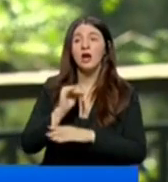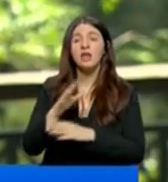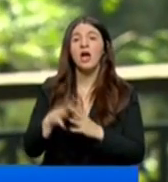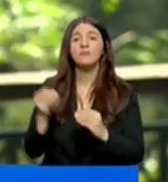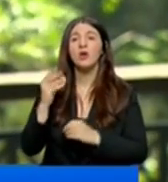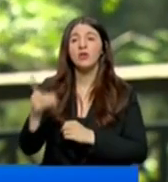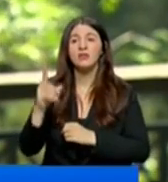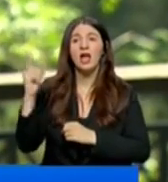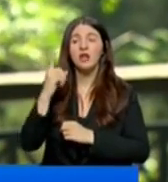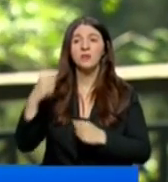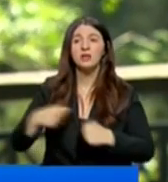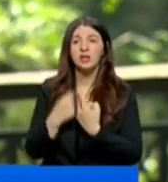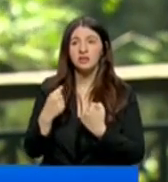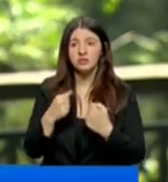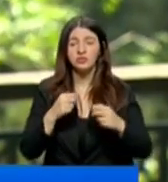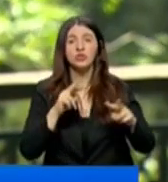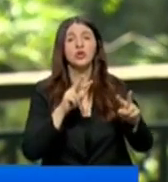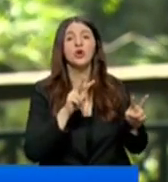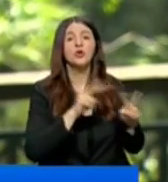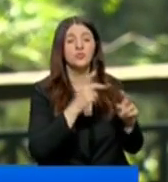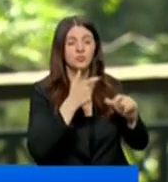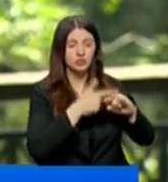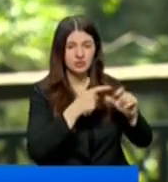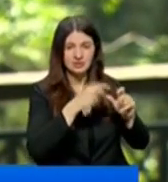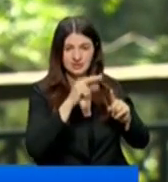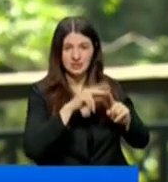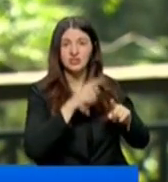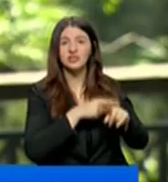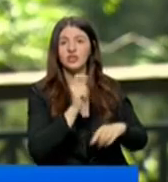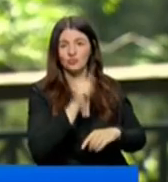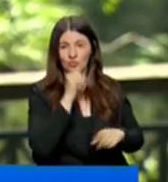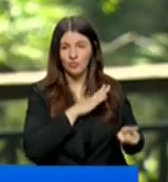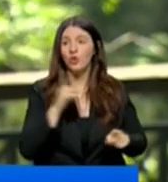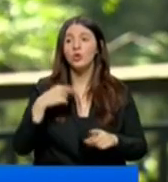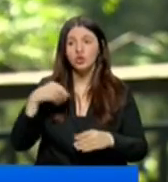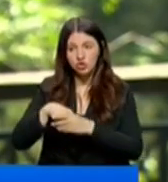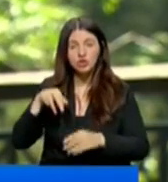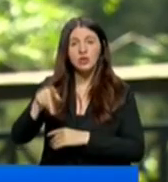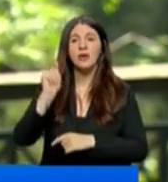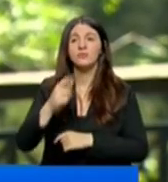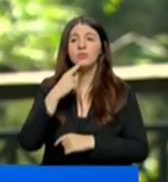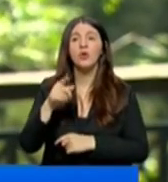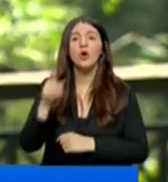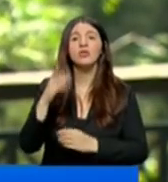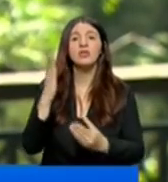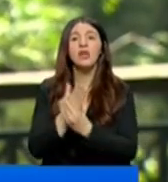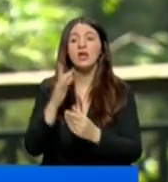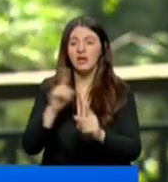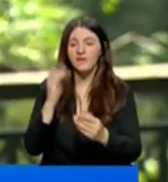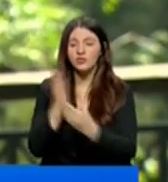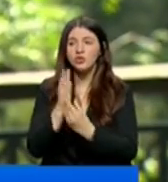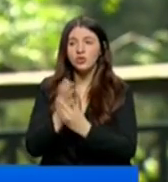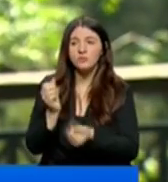kaybeden helikopter kazasında onun için de adalet yürüyüşü yaptığımı söyledim. Niçin? Onun da dava dosyası tutuluyordu bir